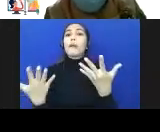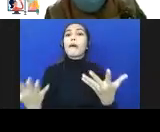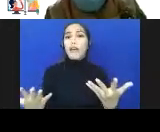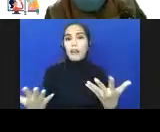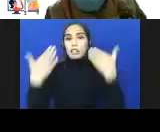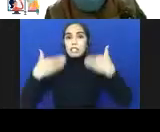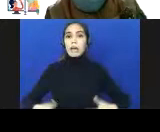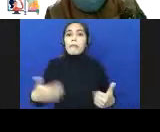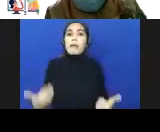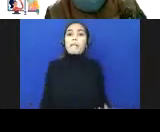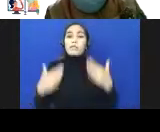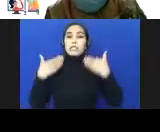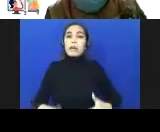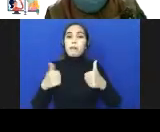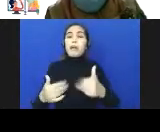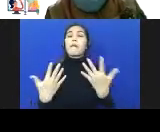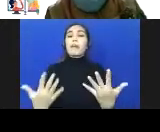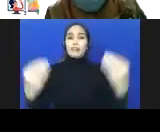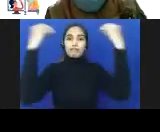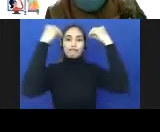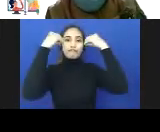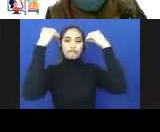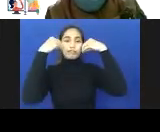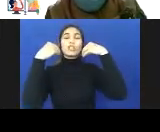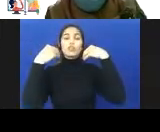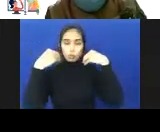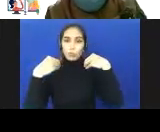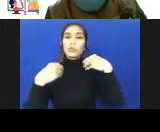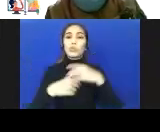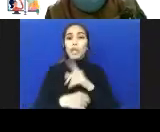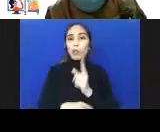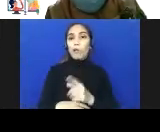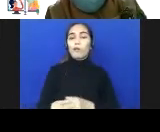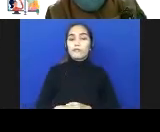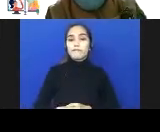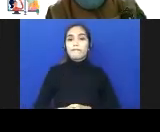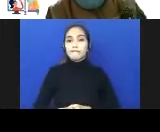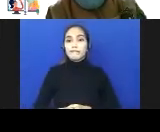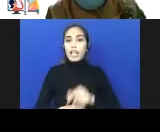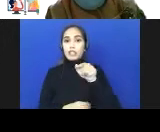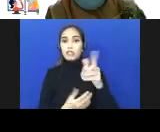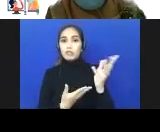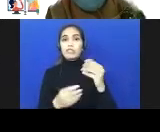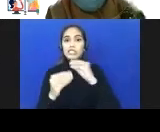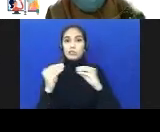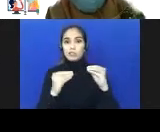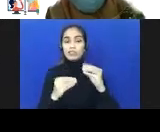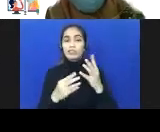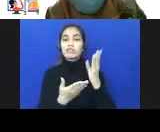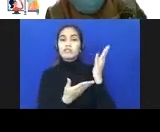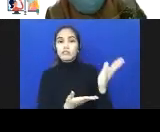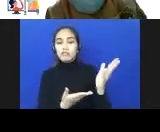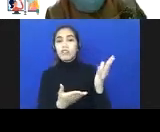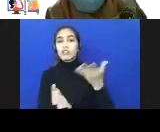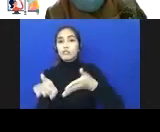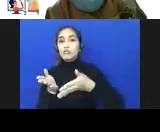apa yang harus dilakukan pada saat praktek klinis. Ini diskusi yang dilakukan. Kemudian setelah